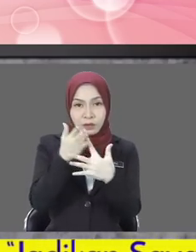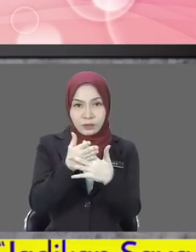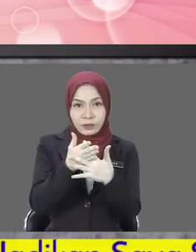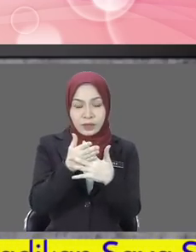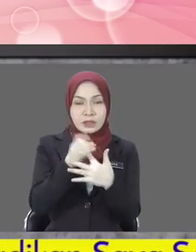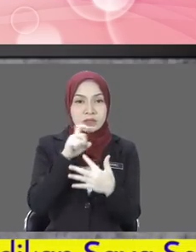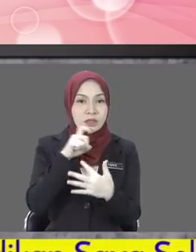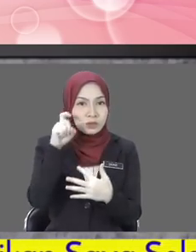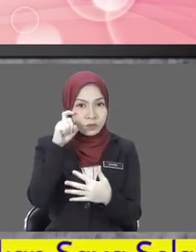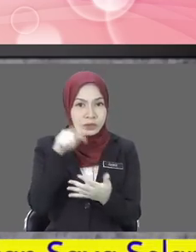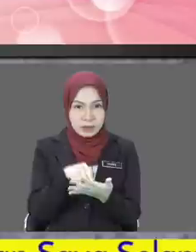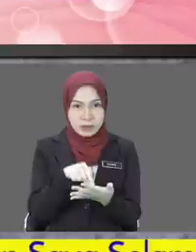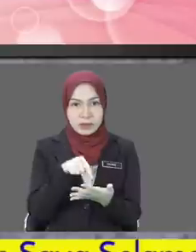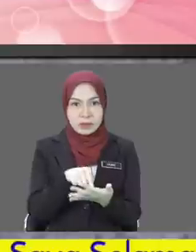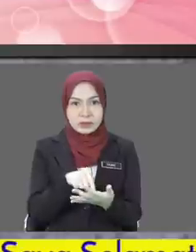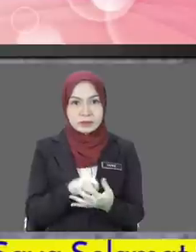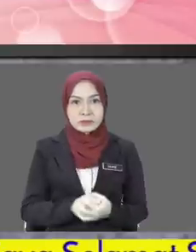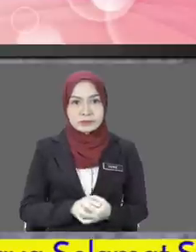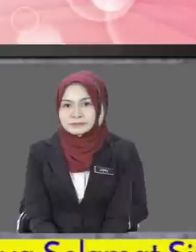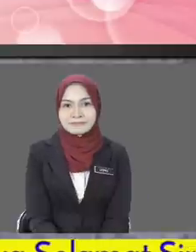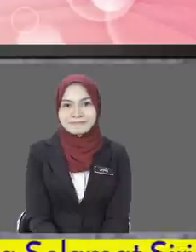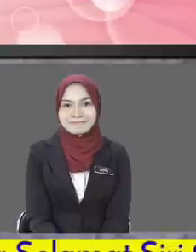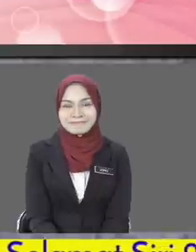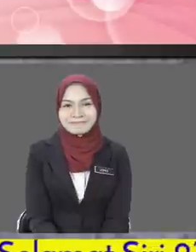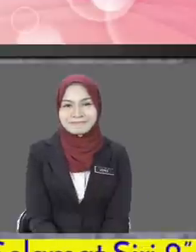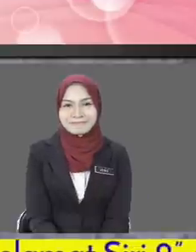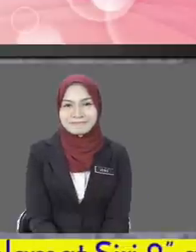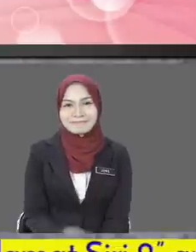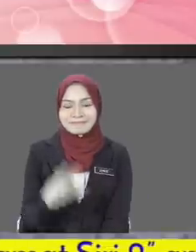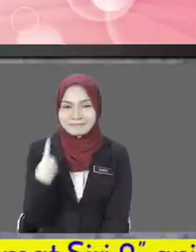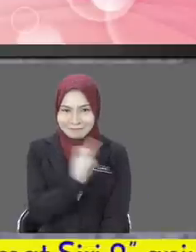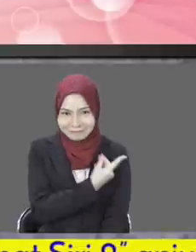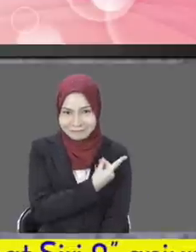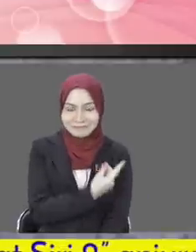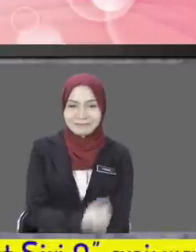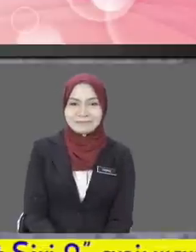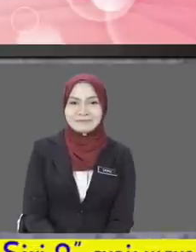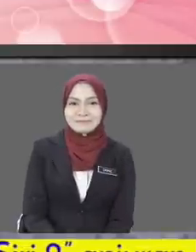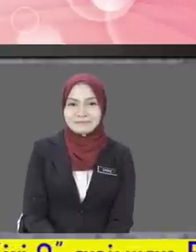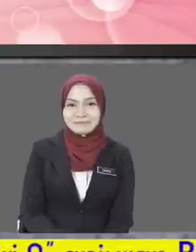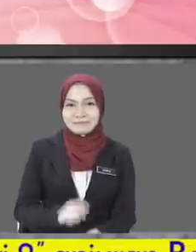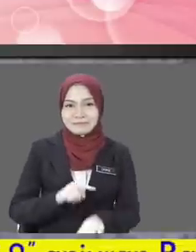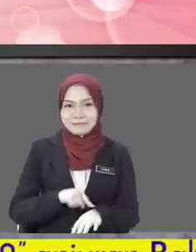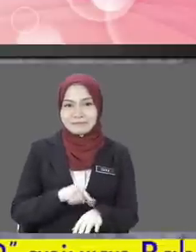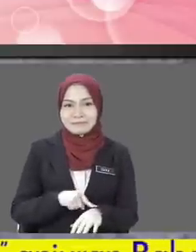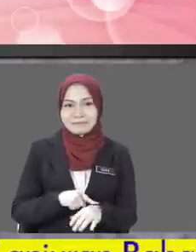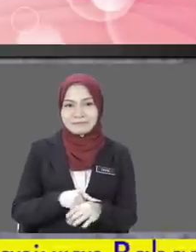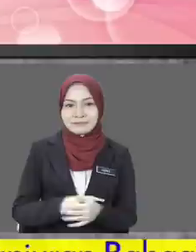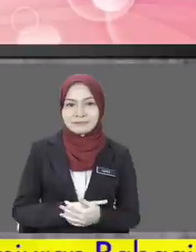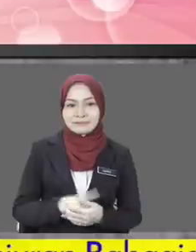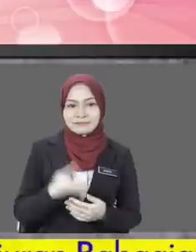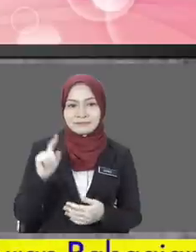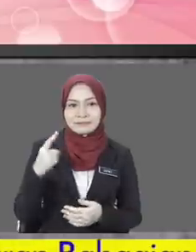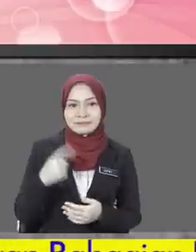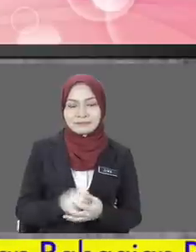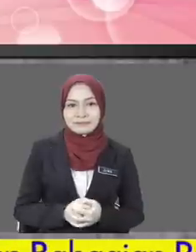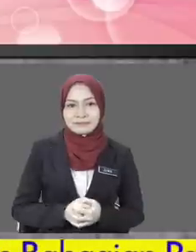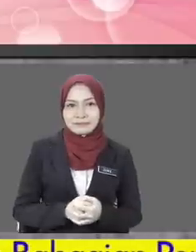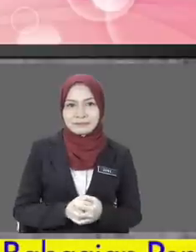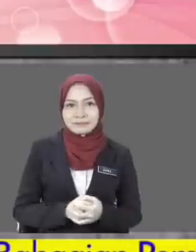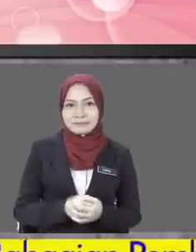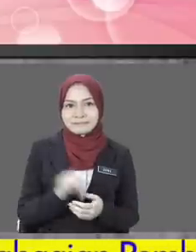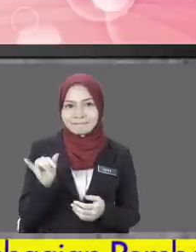kesadaran kepada masyarakat malah kami pegawai psikologi di di 11 turut